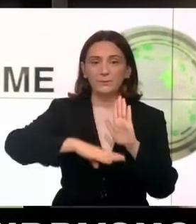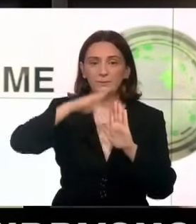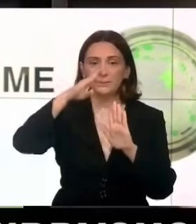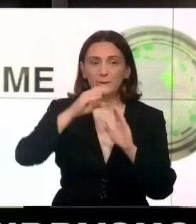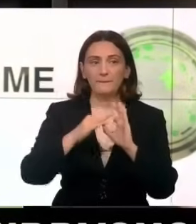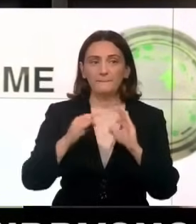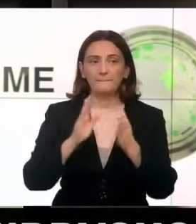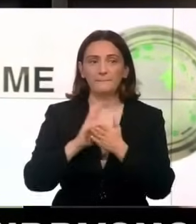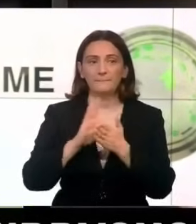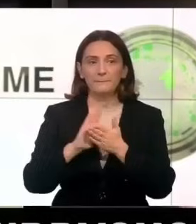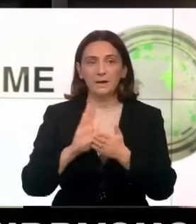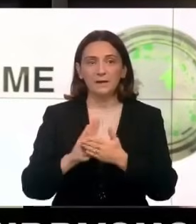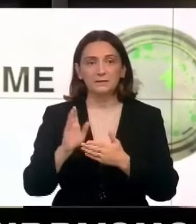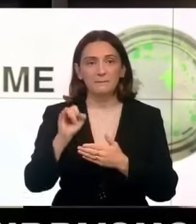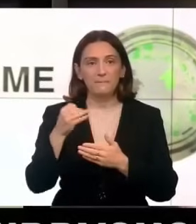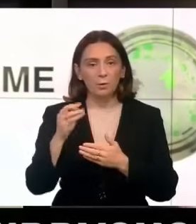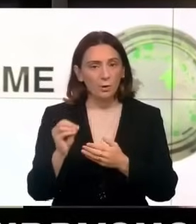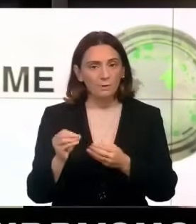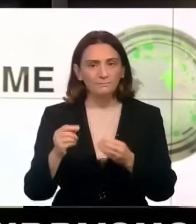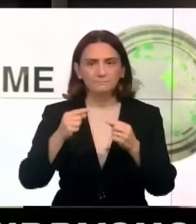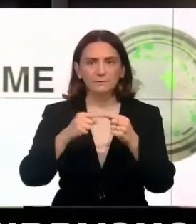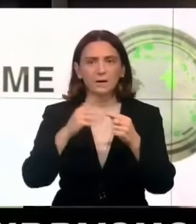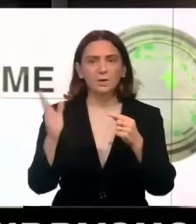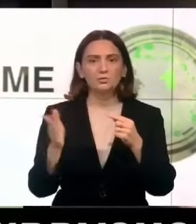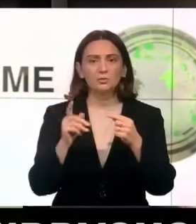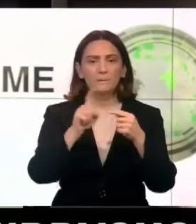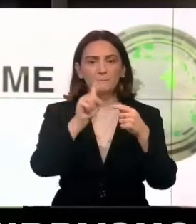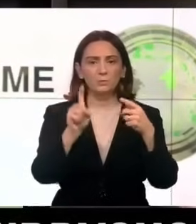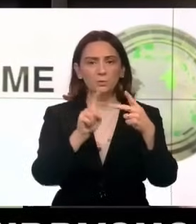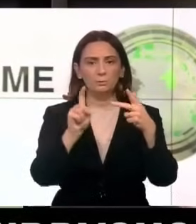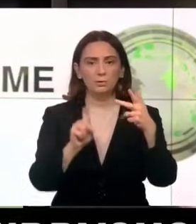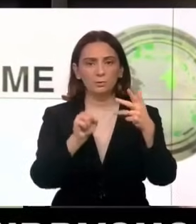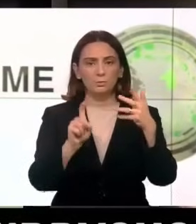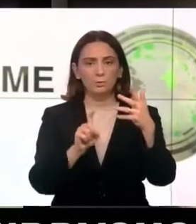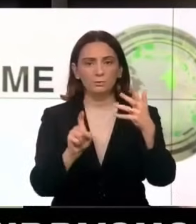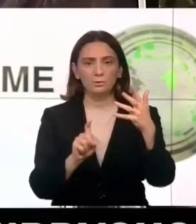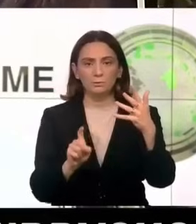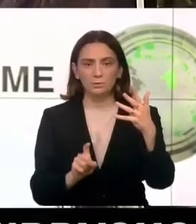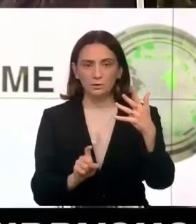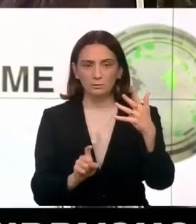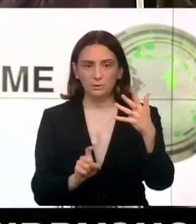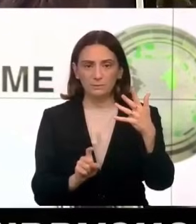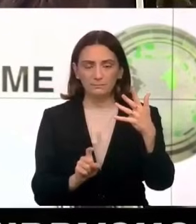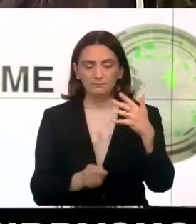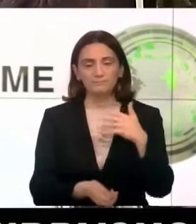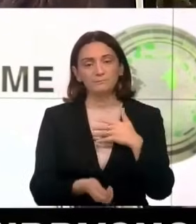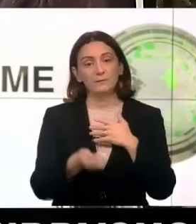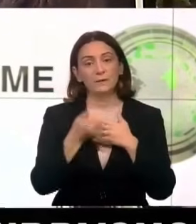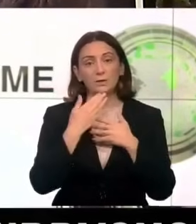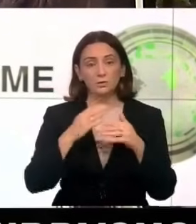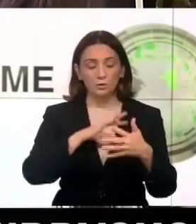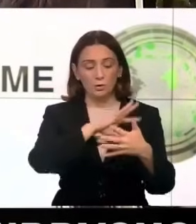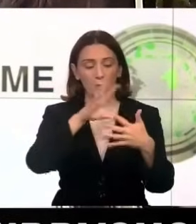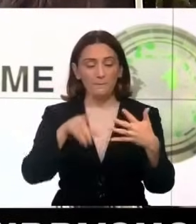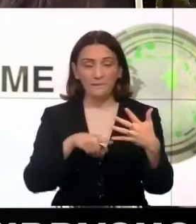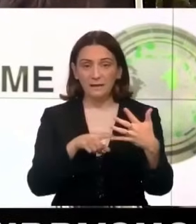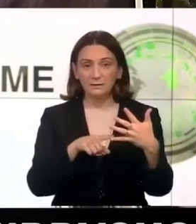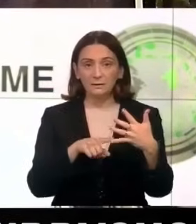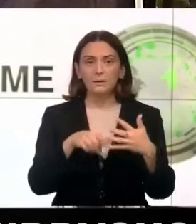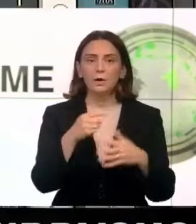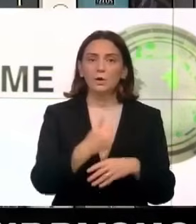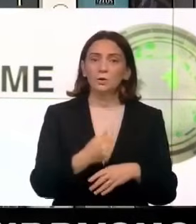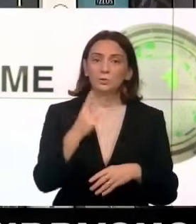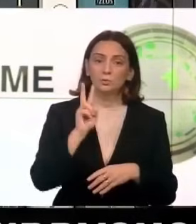sigurie, është kontrollor sigurie, me ato që kanë të bëjnë me elementet që lidhen me jashtë, le të themi. Për objektet që nuk arrin të vendosin një tarifë që